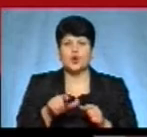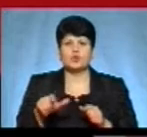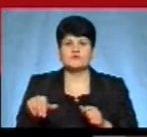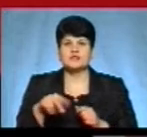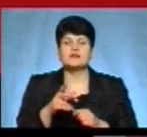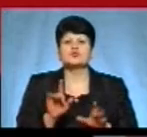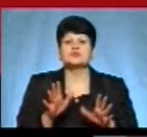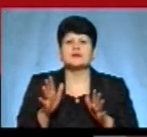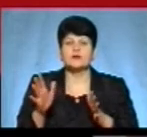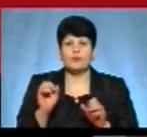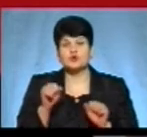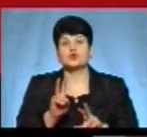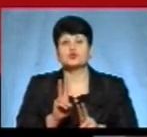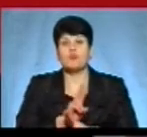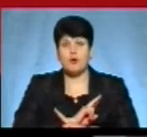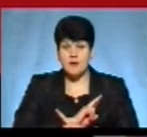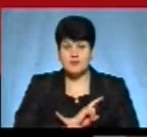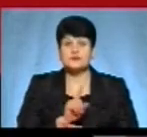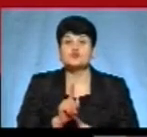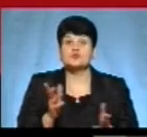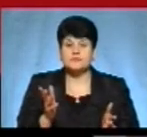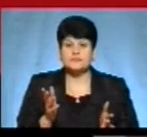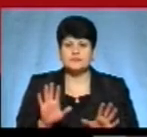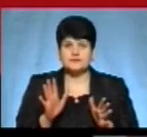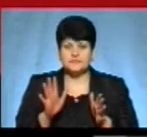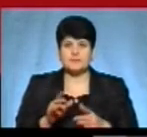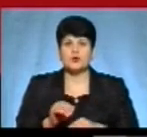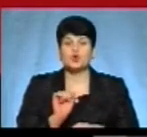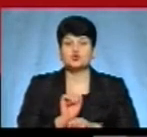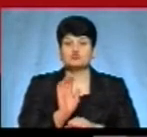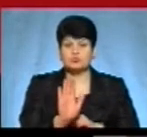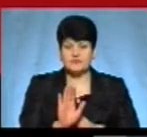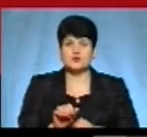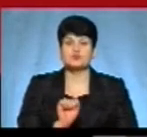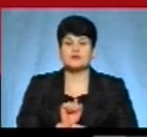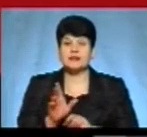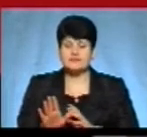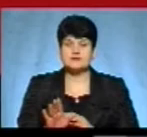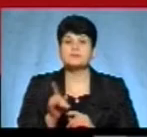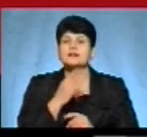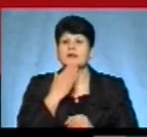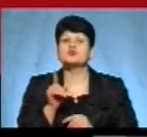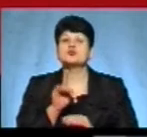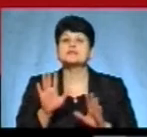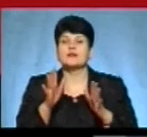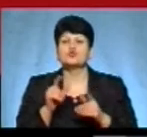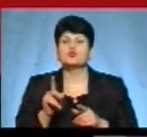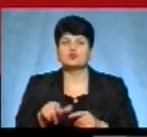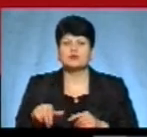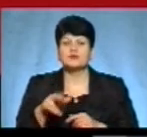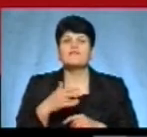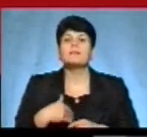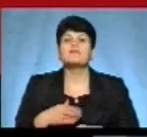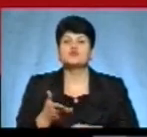що ж то таке саме? Ну, і хто, мер чи що? Ми того старосту перепинили, той староста став. Питаємо, йдуть люди до церкви, а він каже,